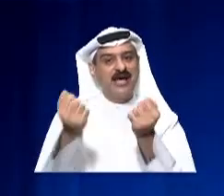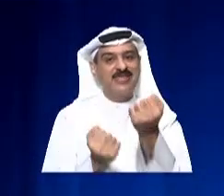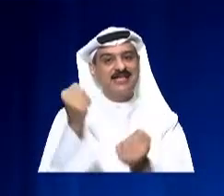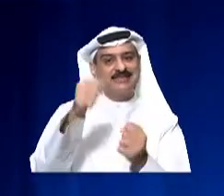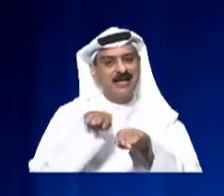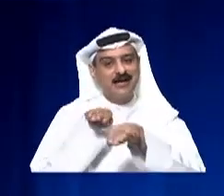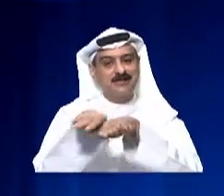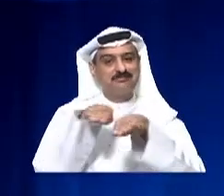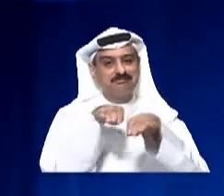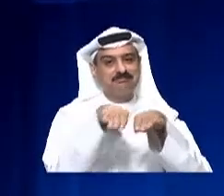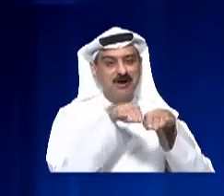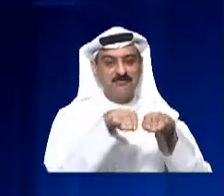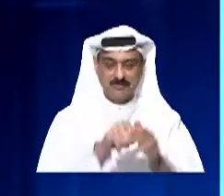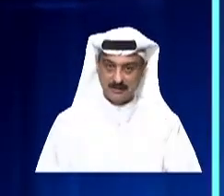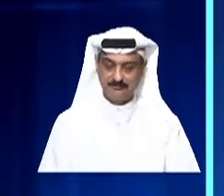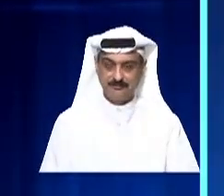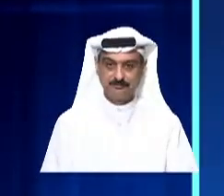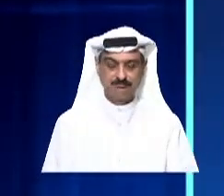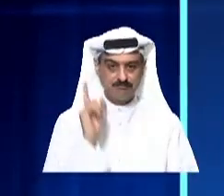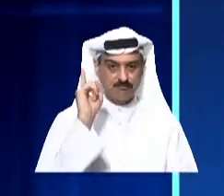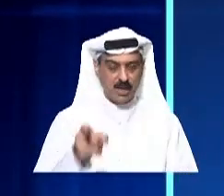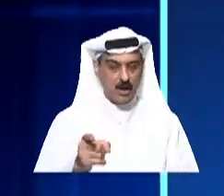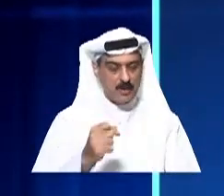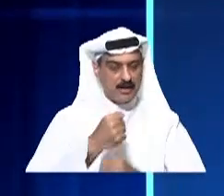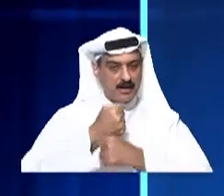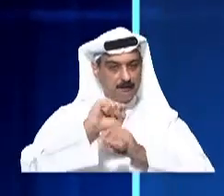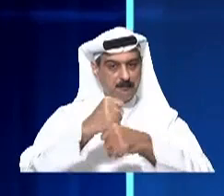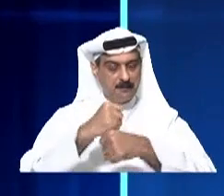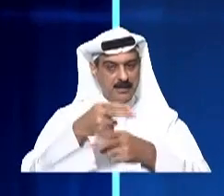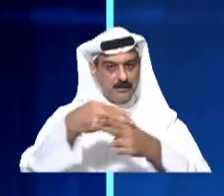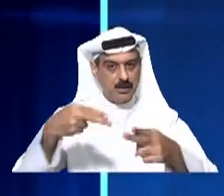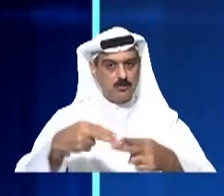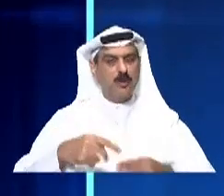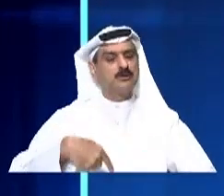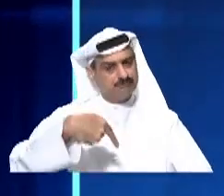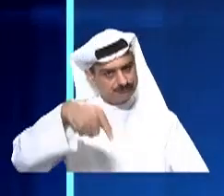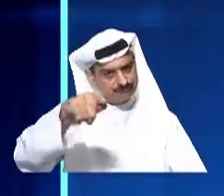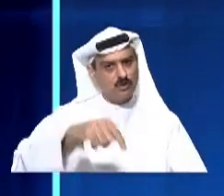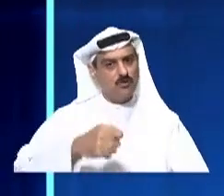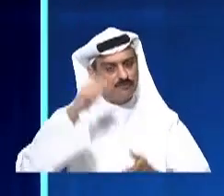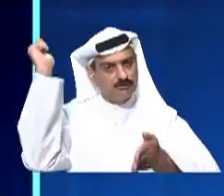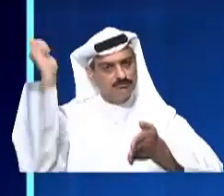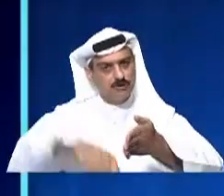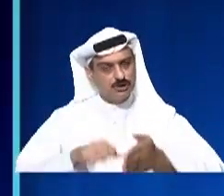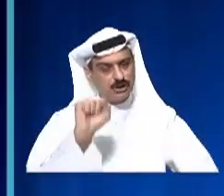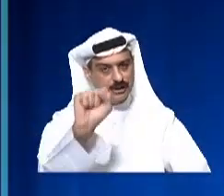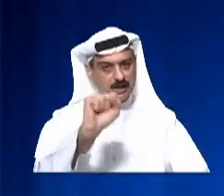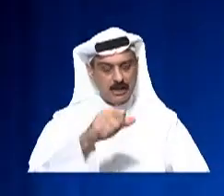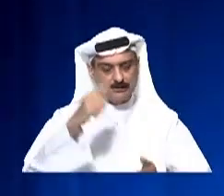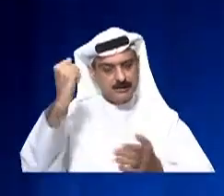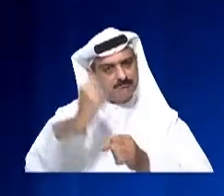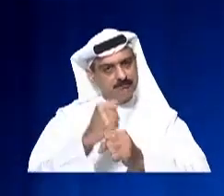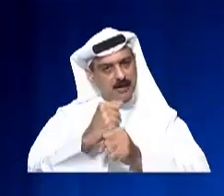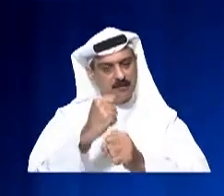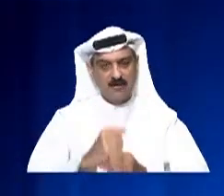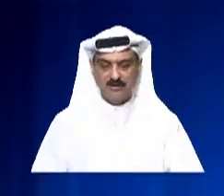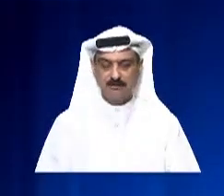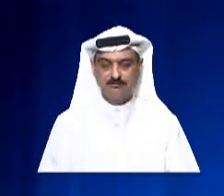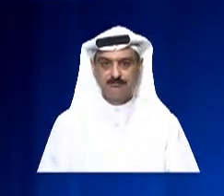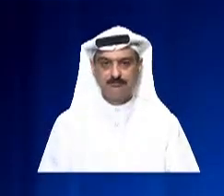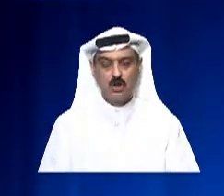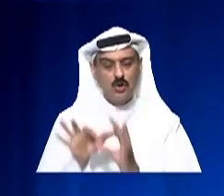وقرر مجلس الوزراء تكليف بلدية الكويت بالمضي قدما بالإجراءات الخاصة في هذا الشأن، وذلك بالتنسيق